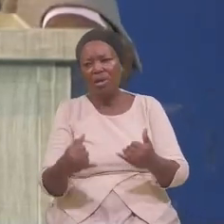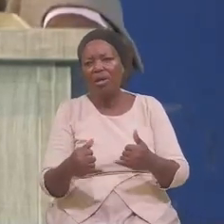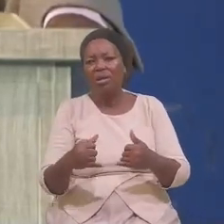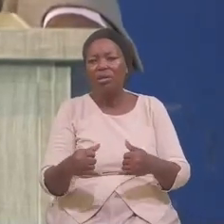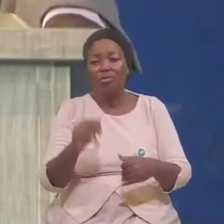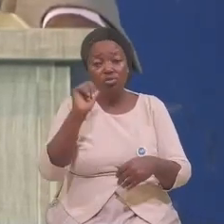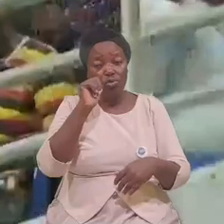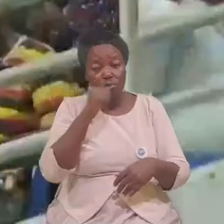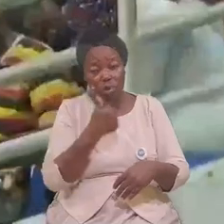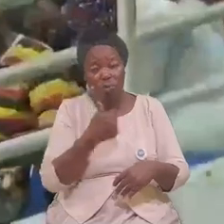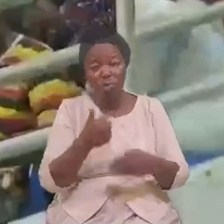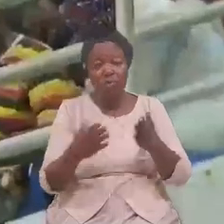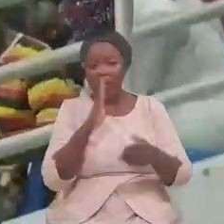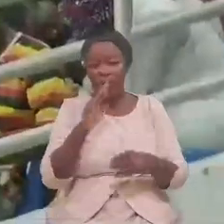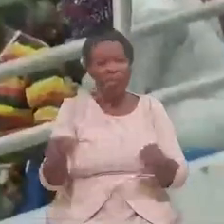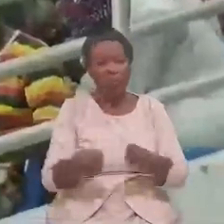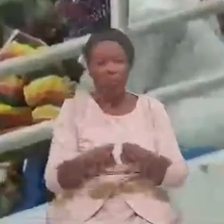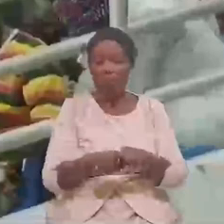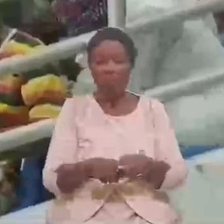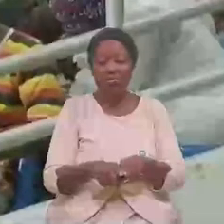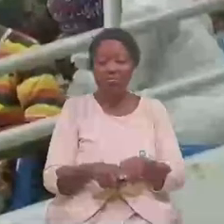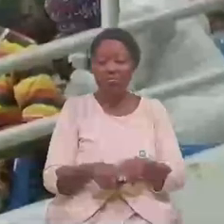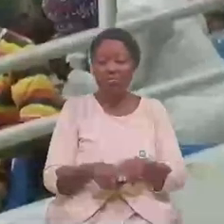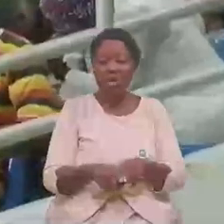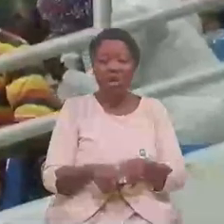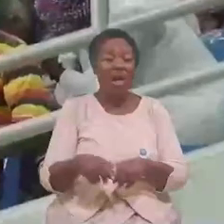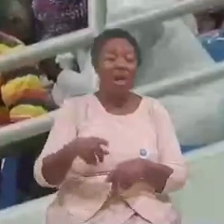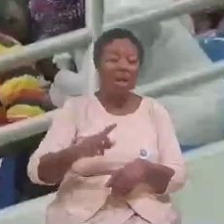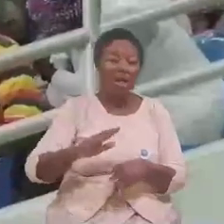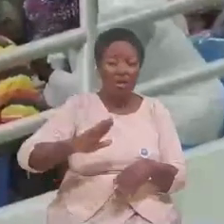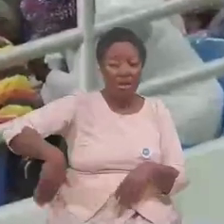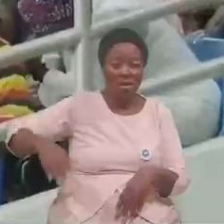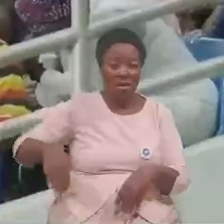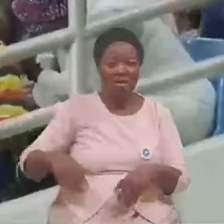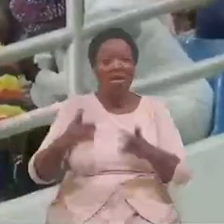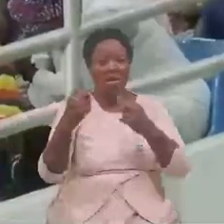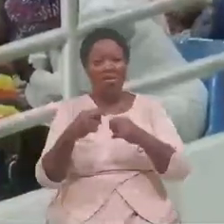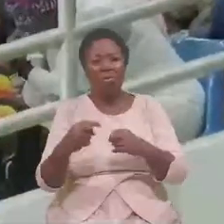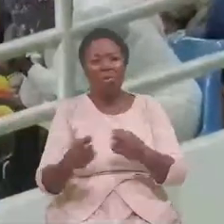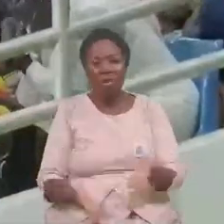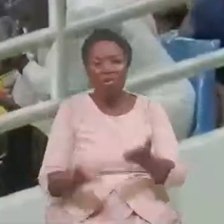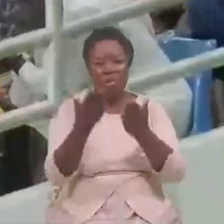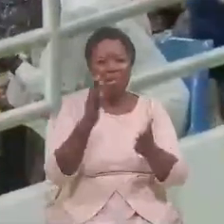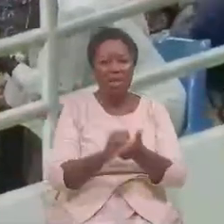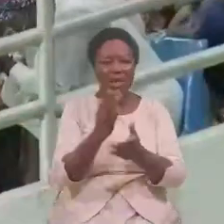être trop tard, viens. Lève cette main alors et mets-toi debout, n'importe où tu te trouves.